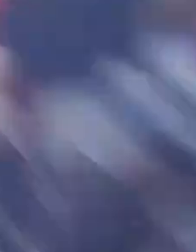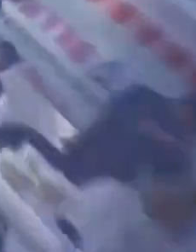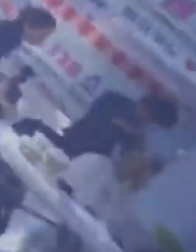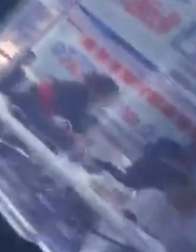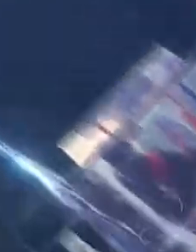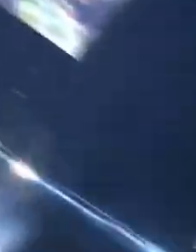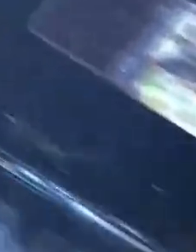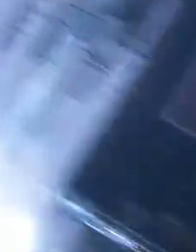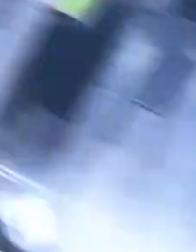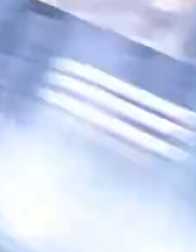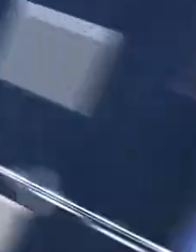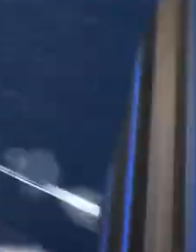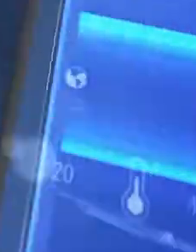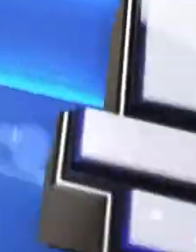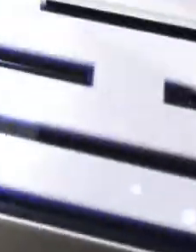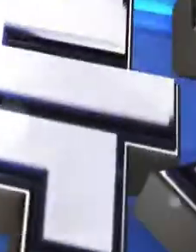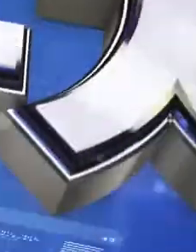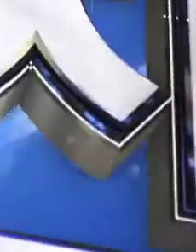으